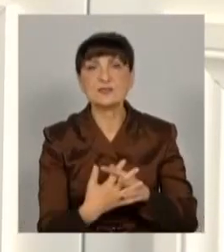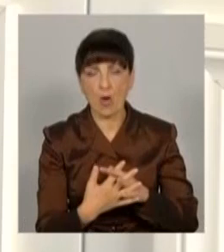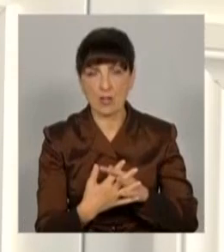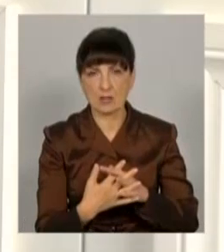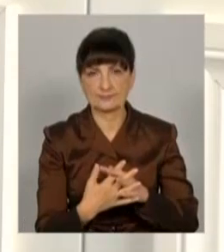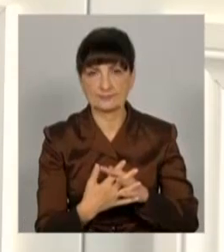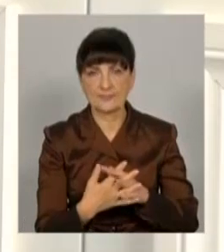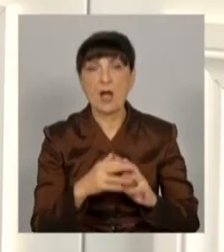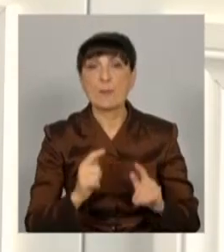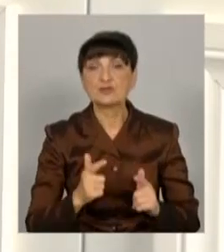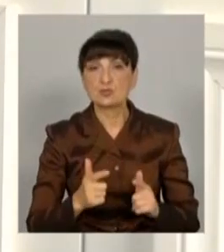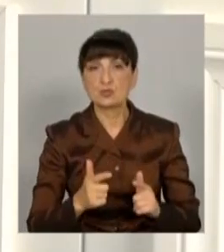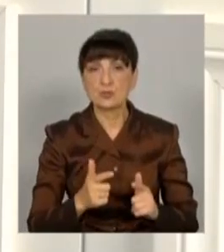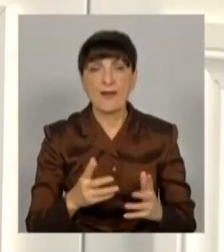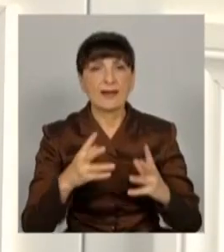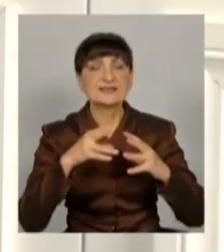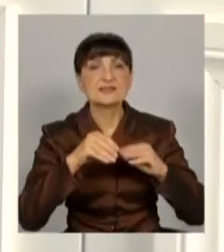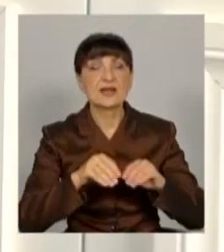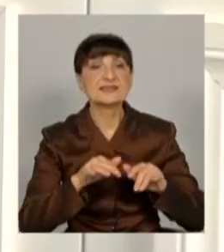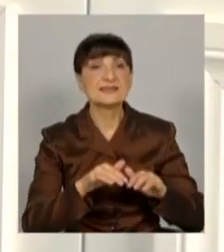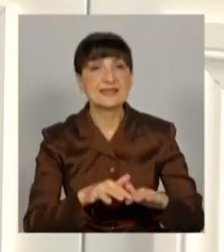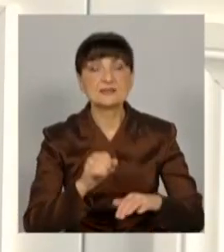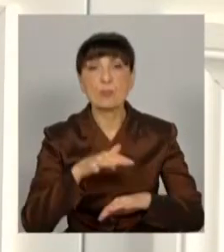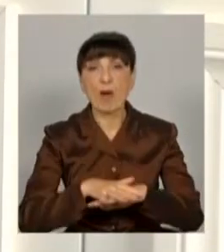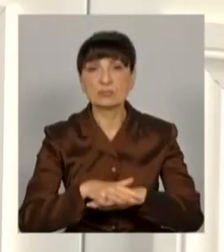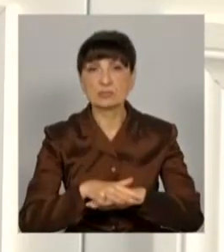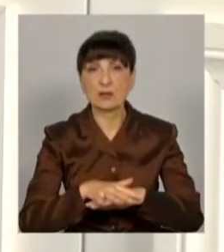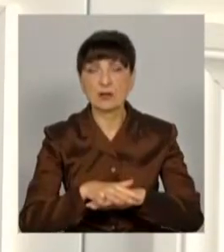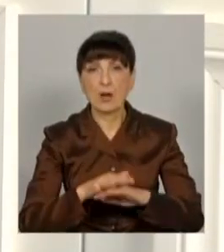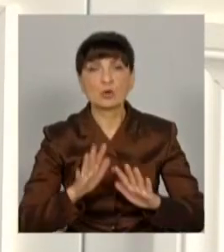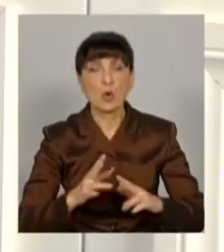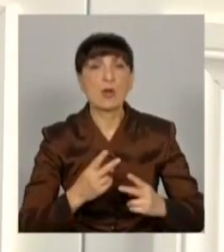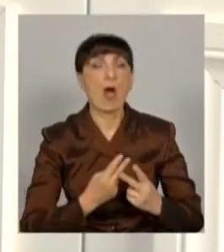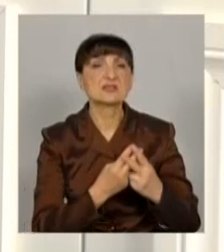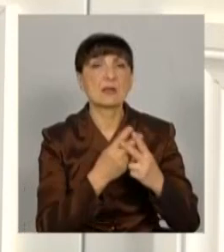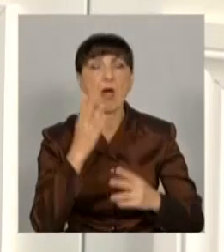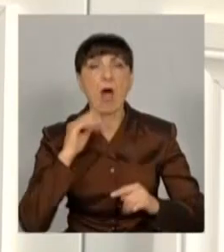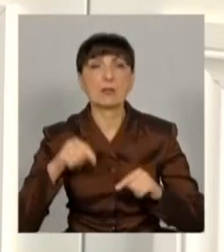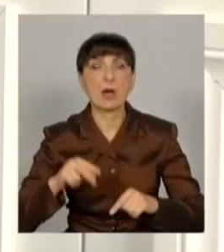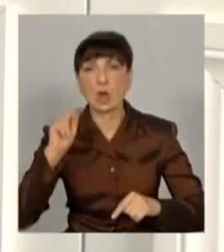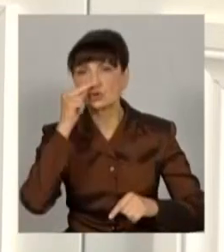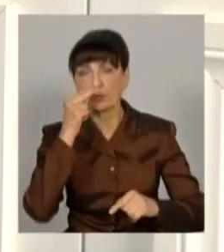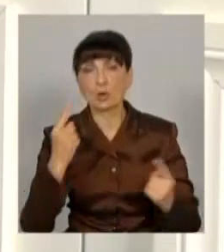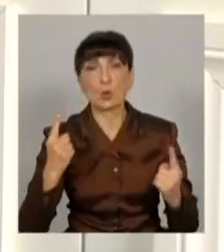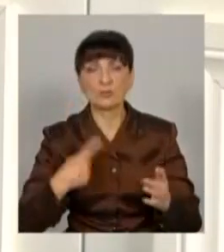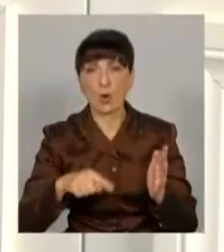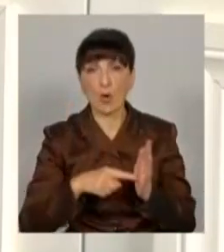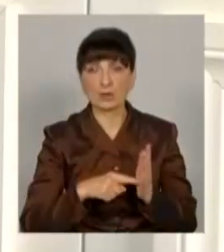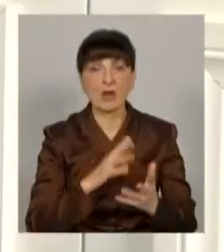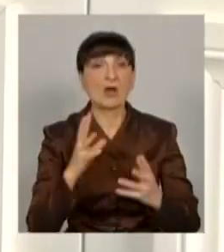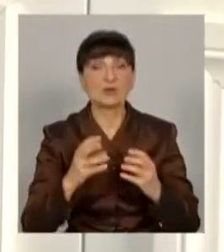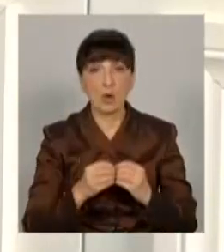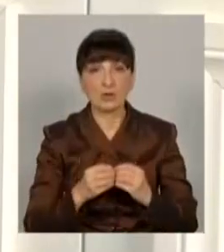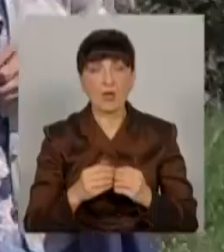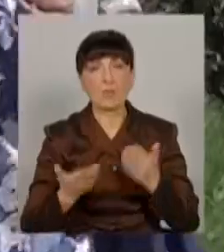так? Потому что концентрация деятельности банков в Астане, в Алмате, в Чимкенте, так в крупных городах привел